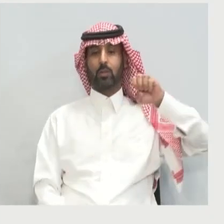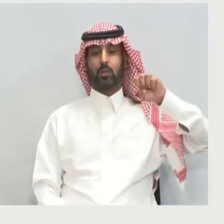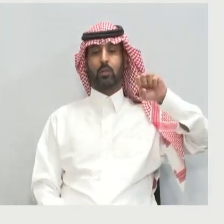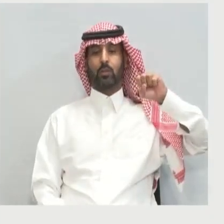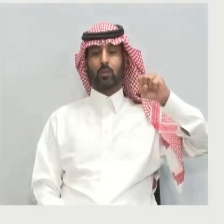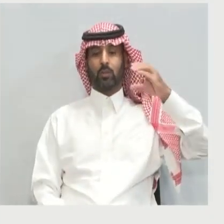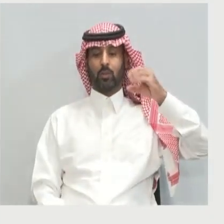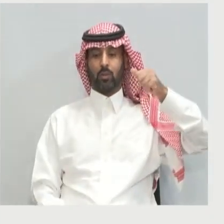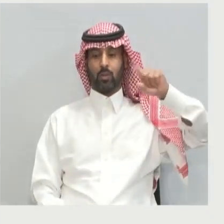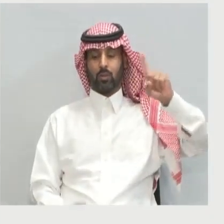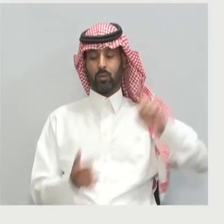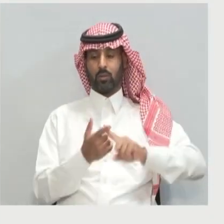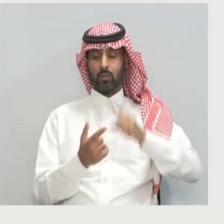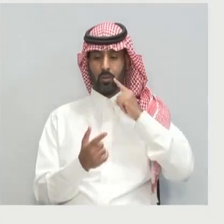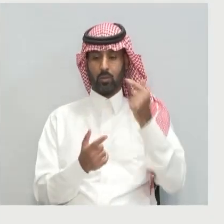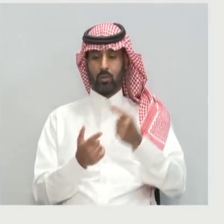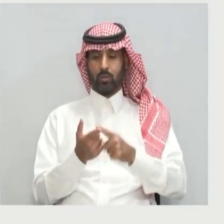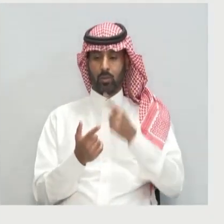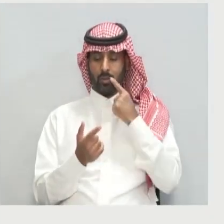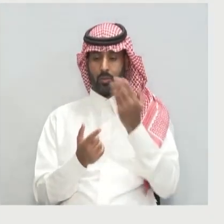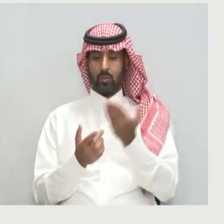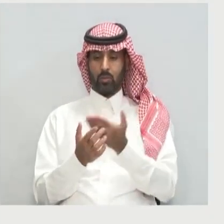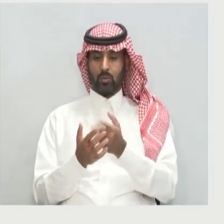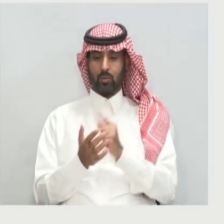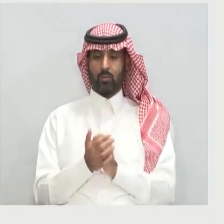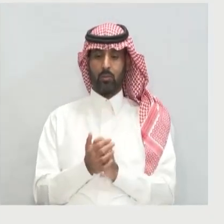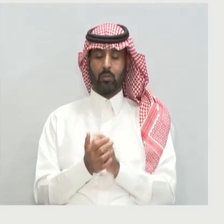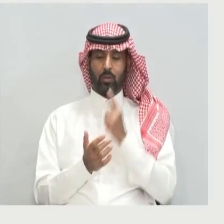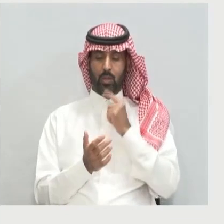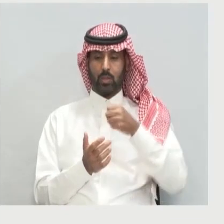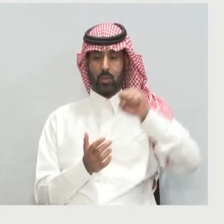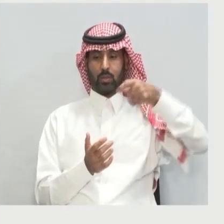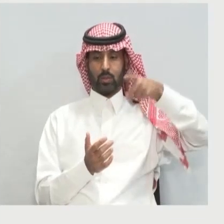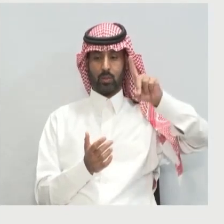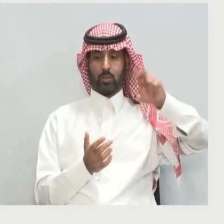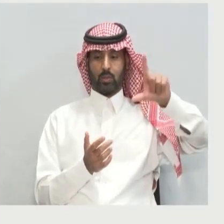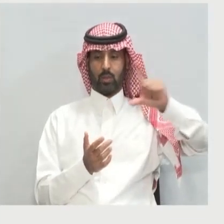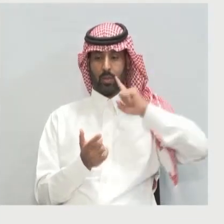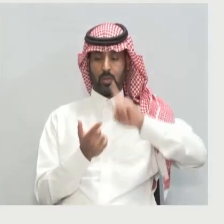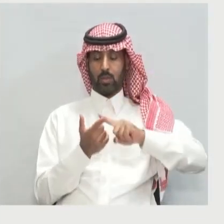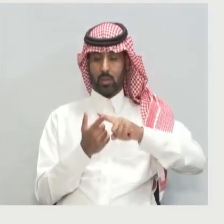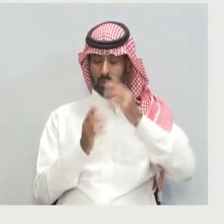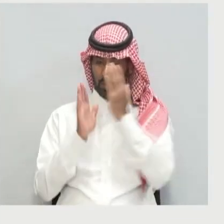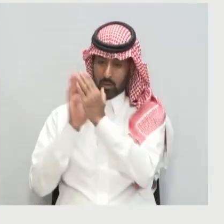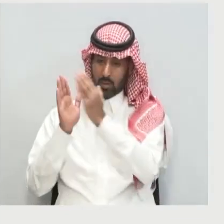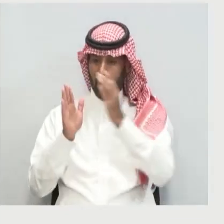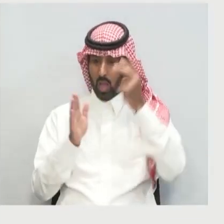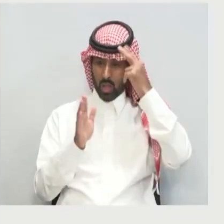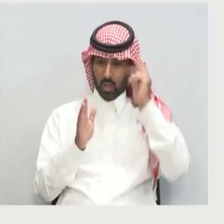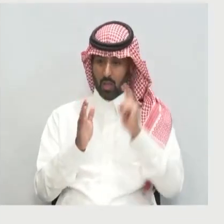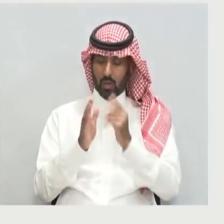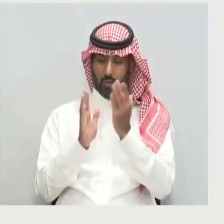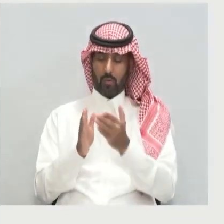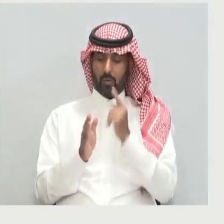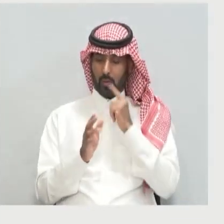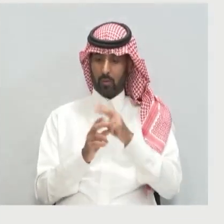دوت كوم والموقع او المكتبه الرقميه السعوديه والمكتبات